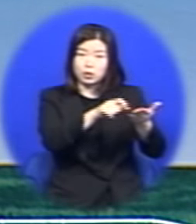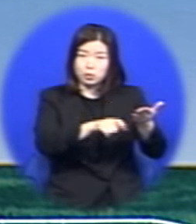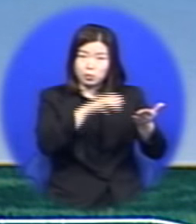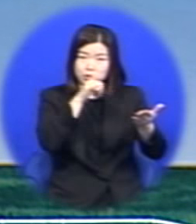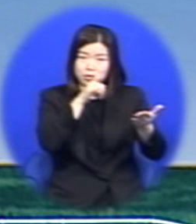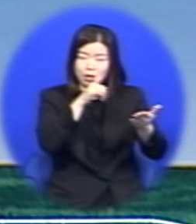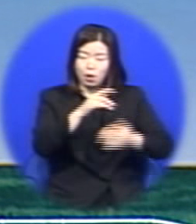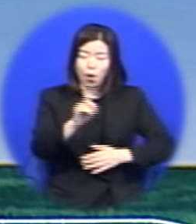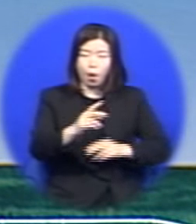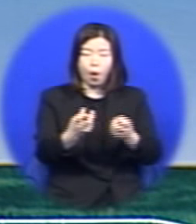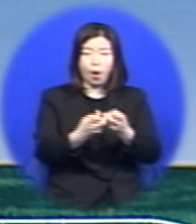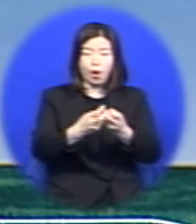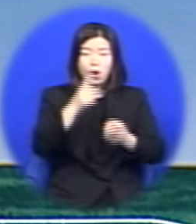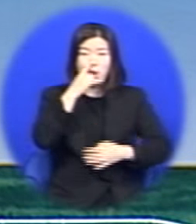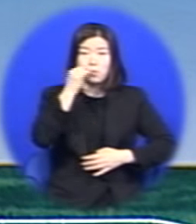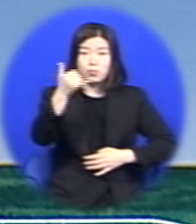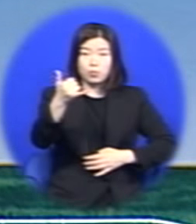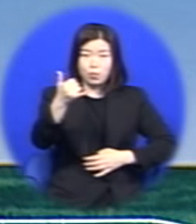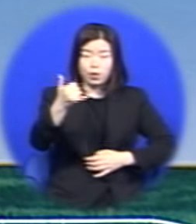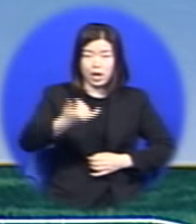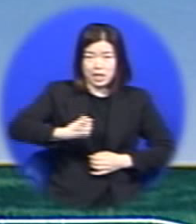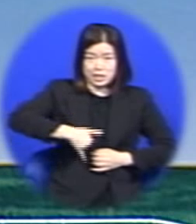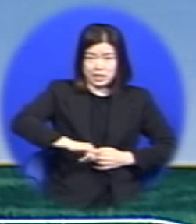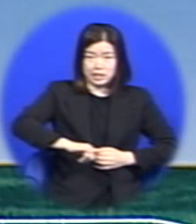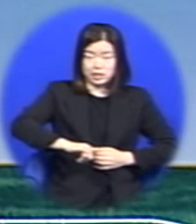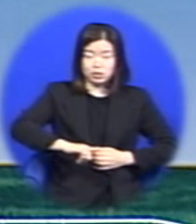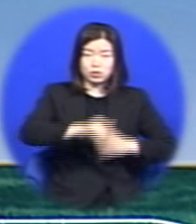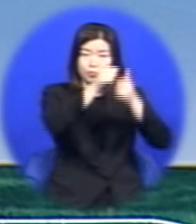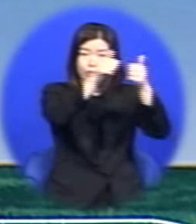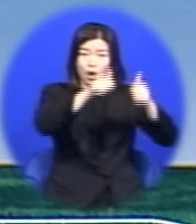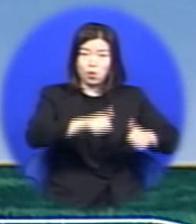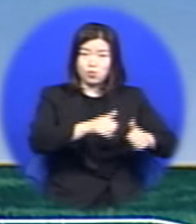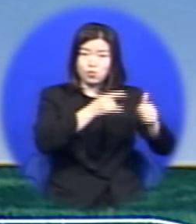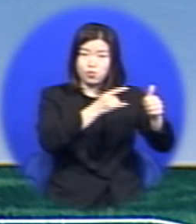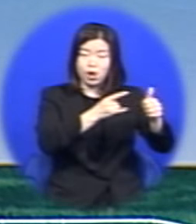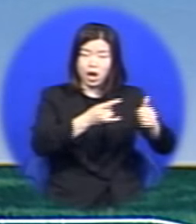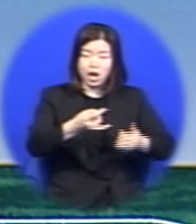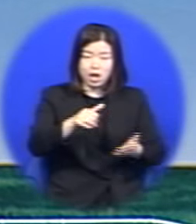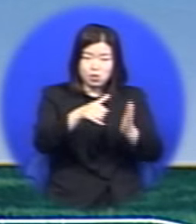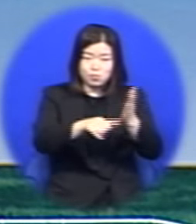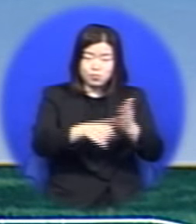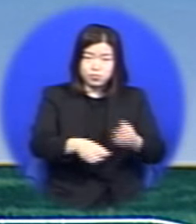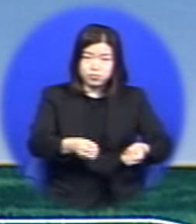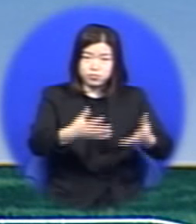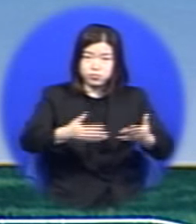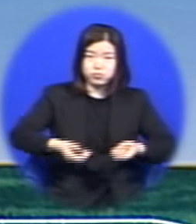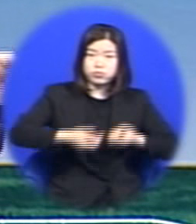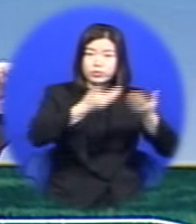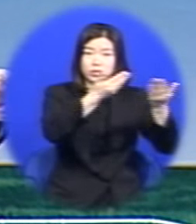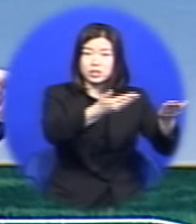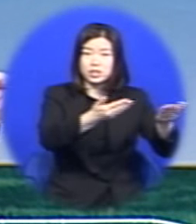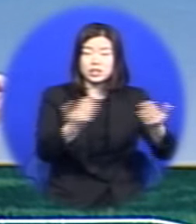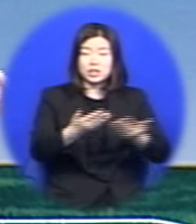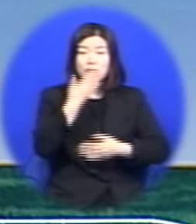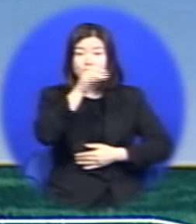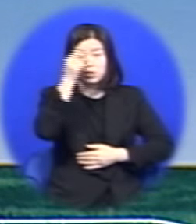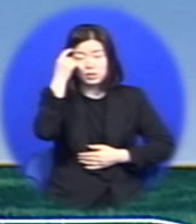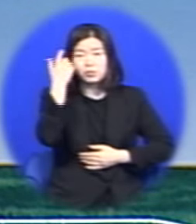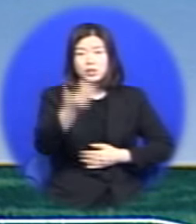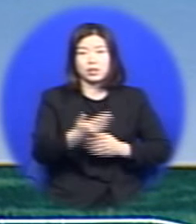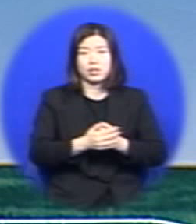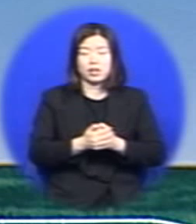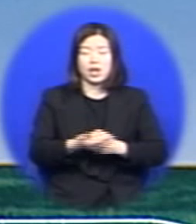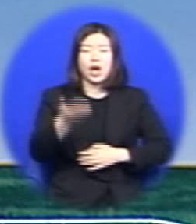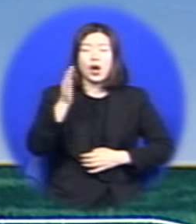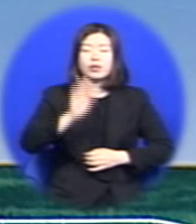부모가 자식을 우상에게 제물로 바치는 일을 할수 있을까요? 그런데 지금 우리 시대는